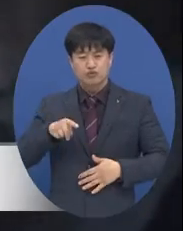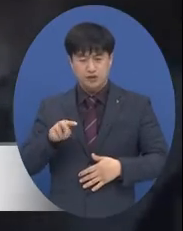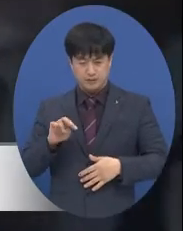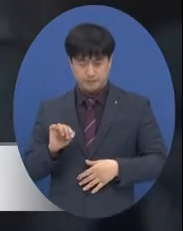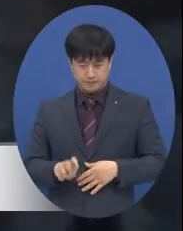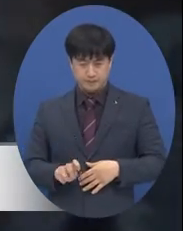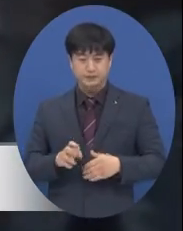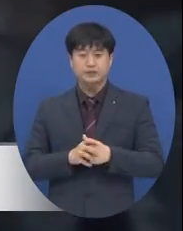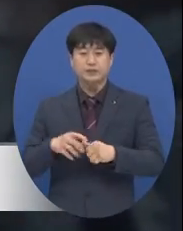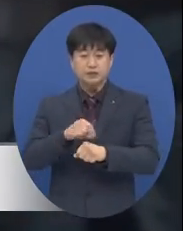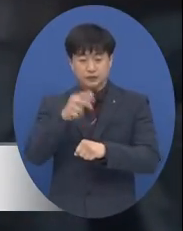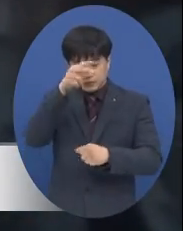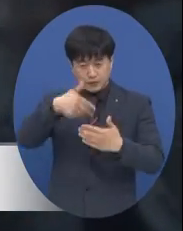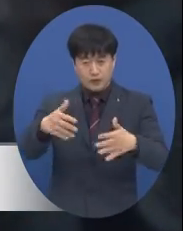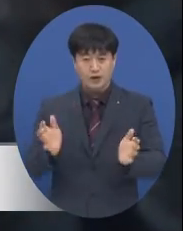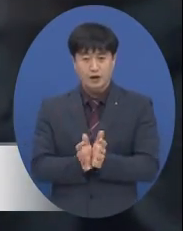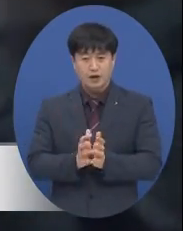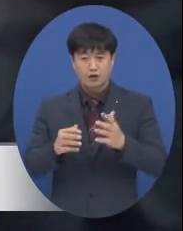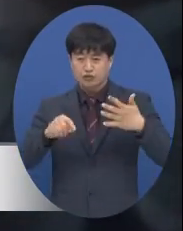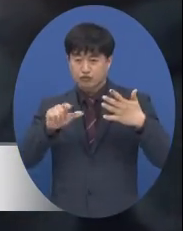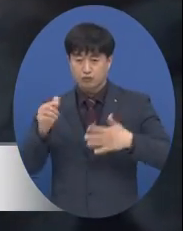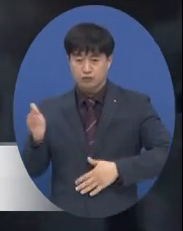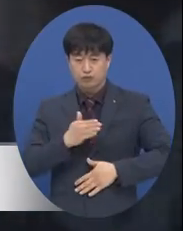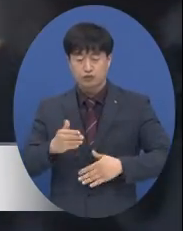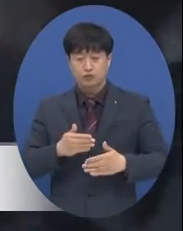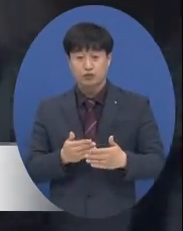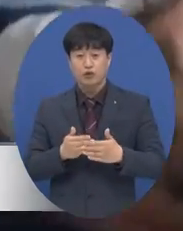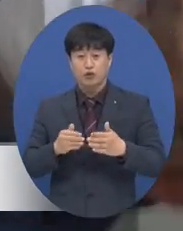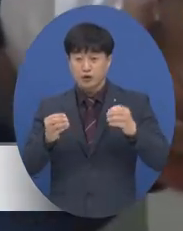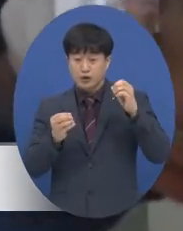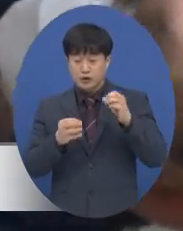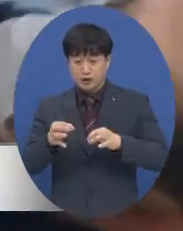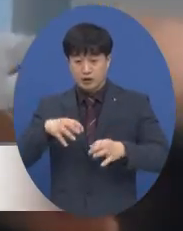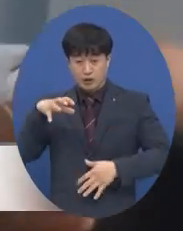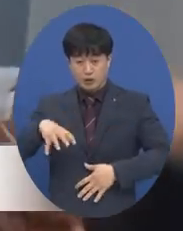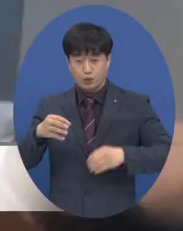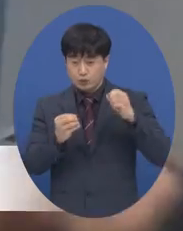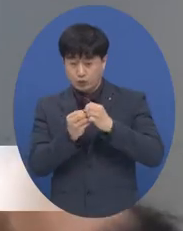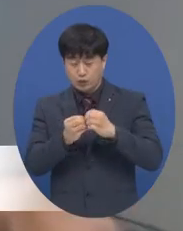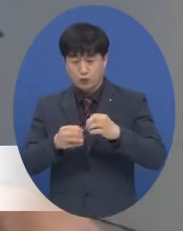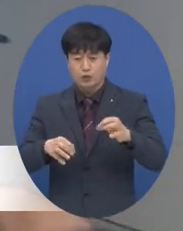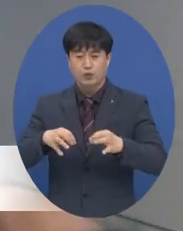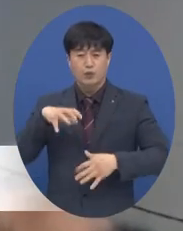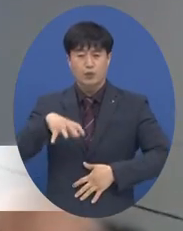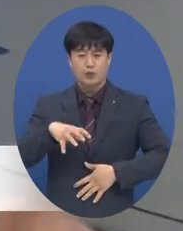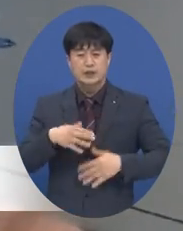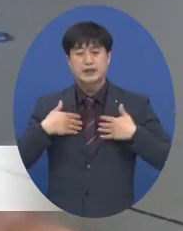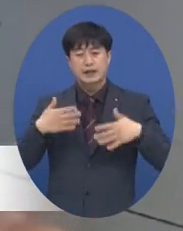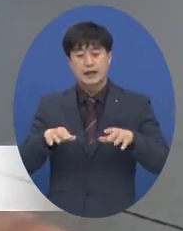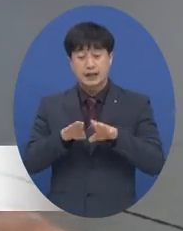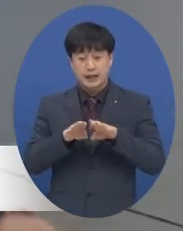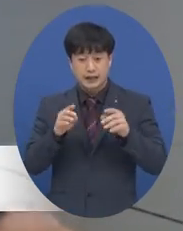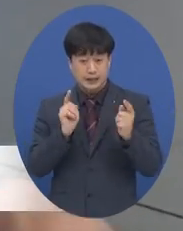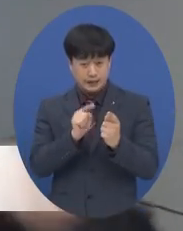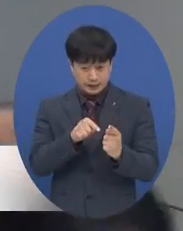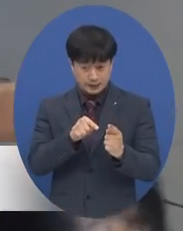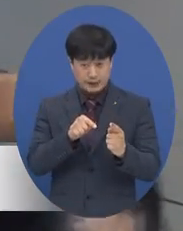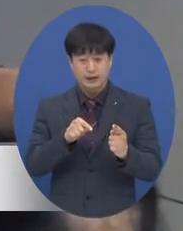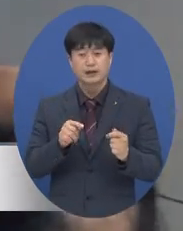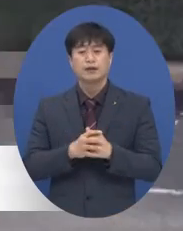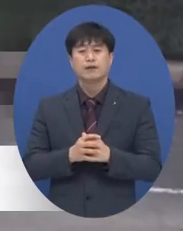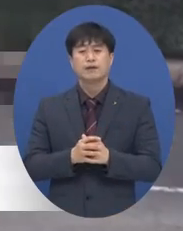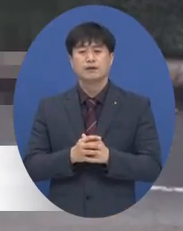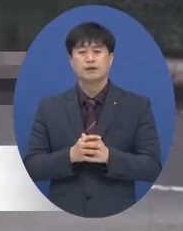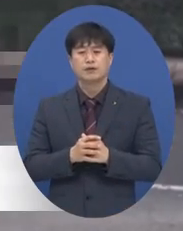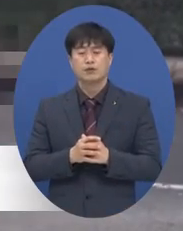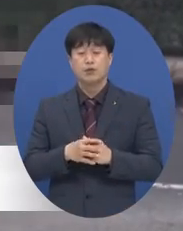경우 도 특사경 은 지난 9월부터 주요 산과 봐 전통시장 주변에 취약계층을 노린 불법 대부 행위에 대해 집중 수사를